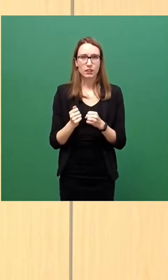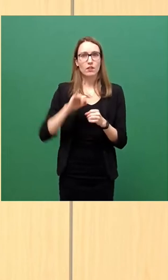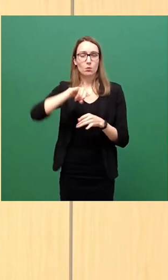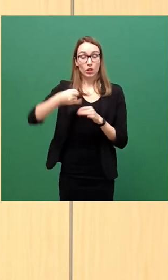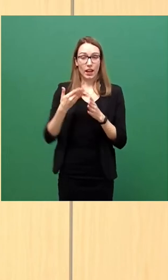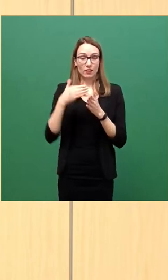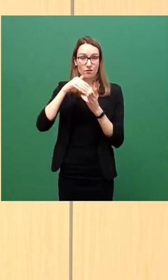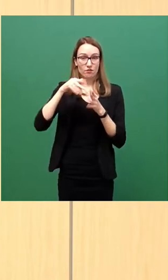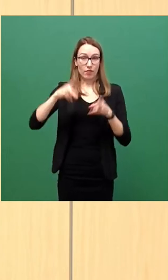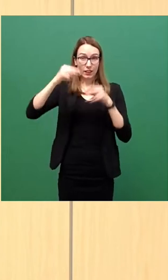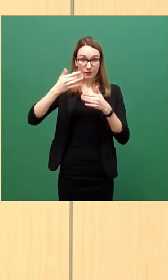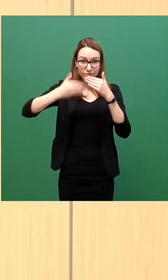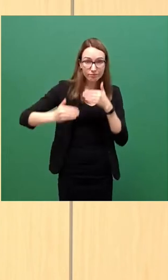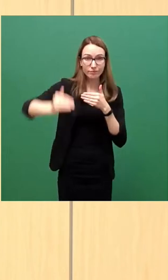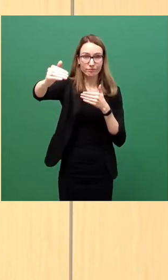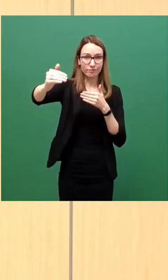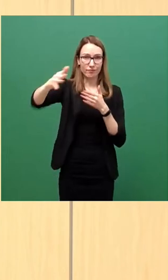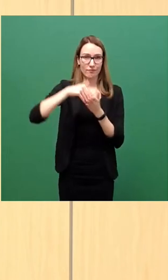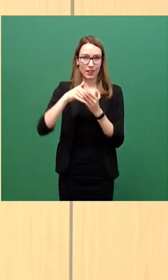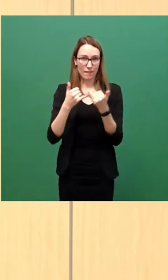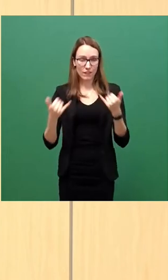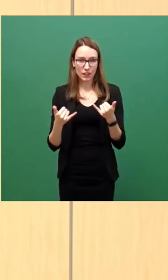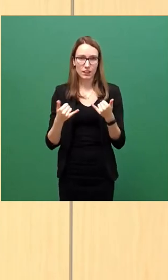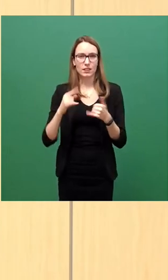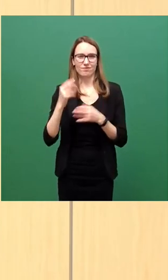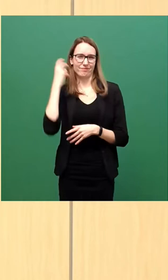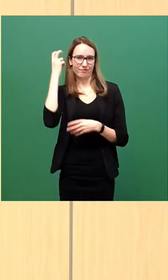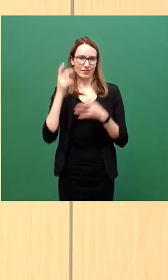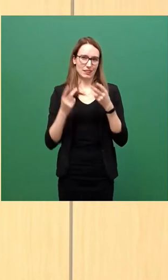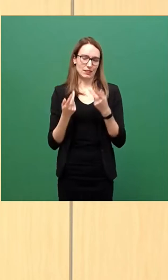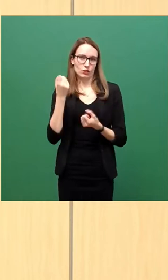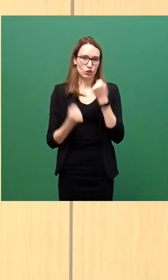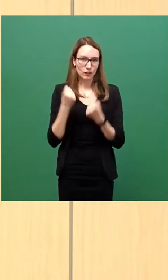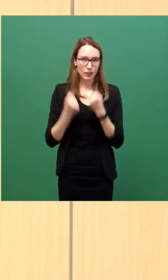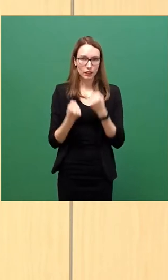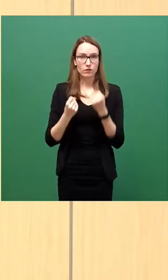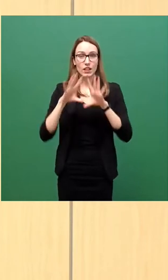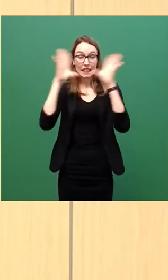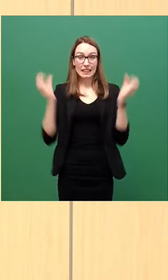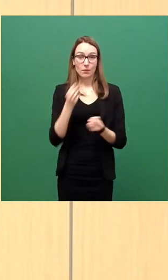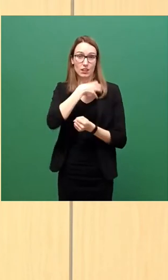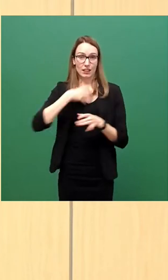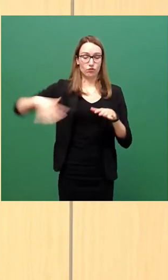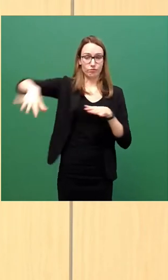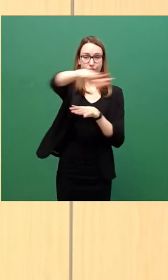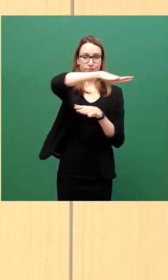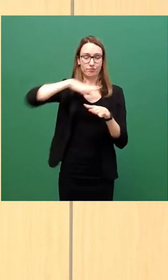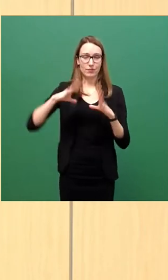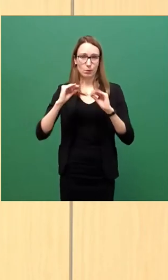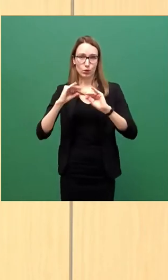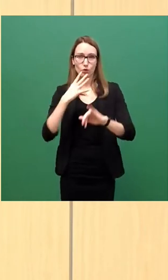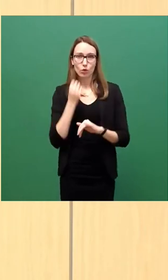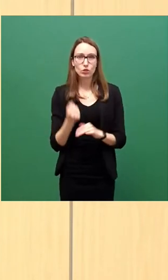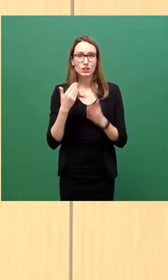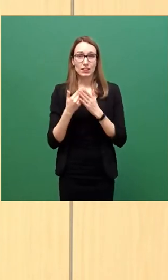wir kritisch. Insbesondere, wie ich schon sagte, wenn man das Gebiet auf die ganze Stadt ausweiten möchte. Wir können daher dieser Vorlage nicht zustimmen.